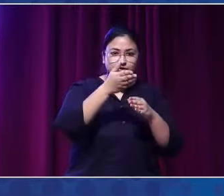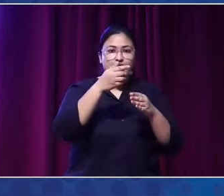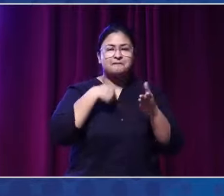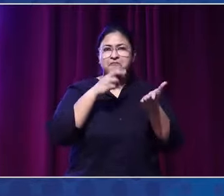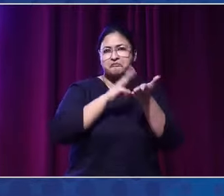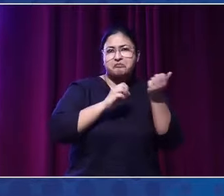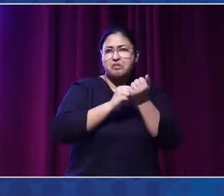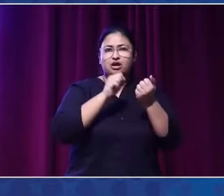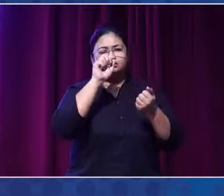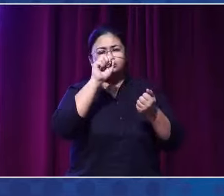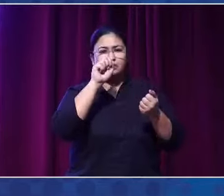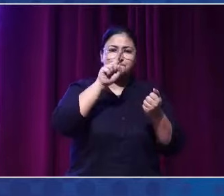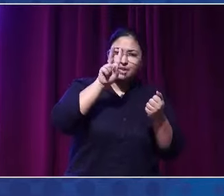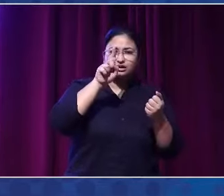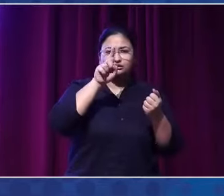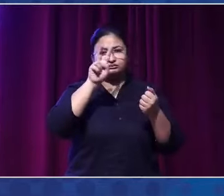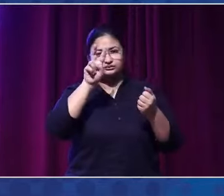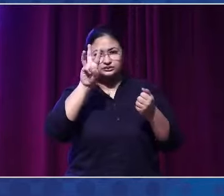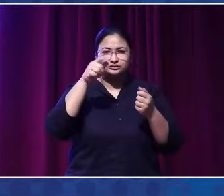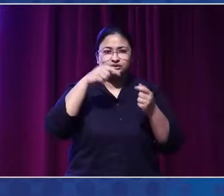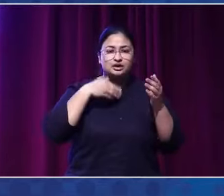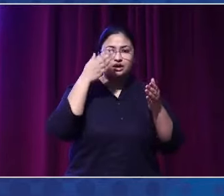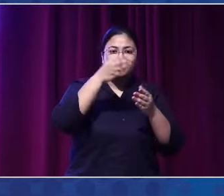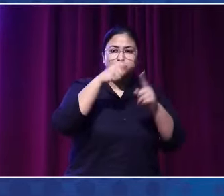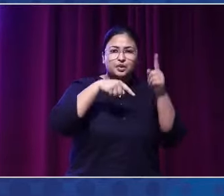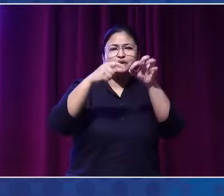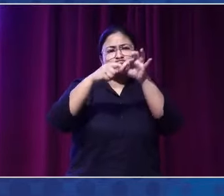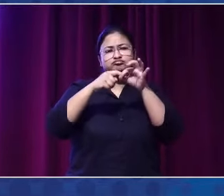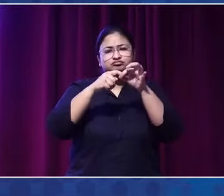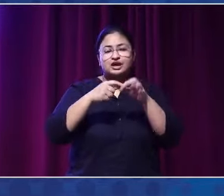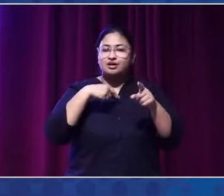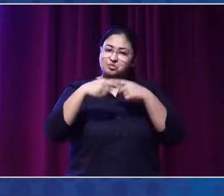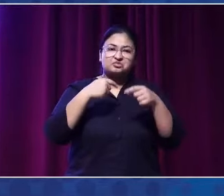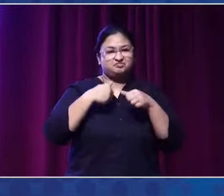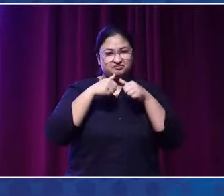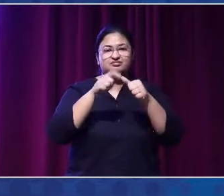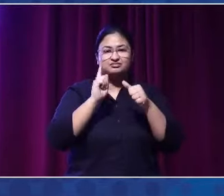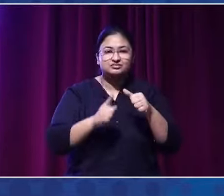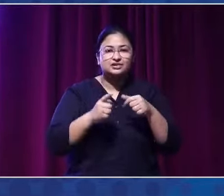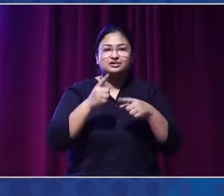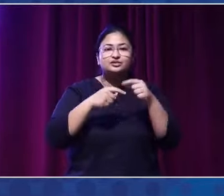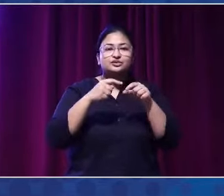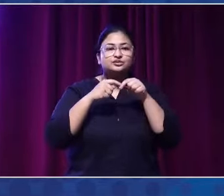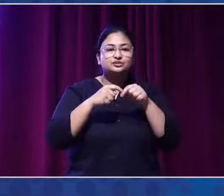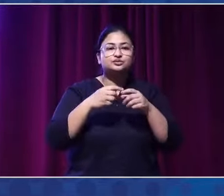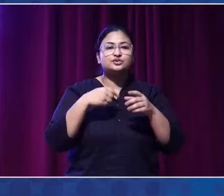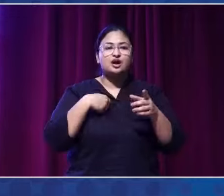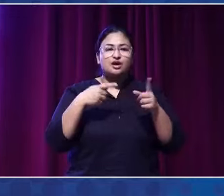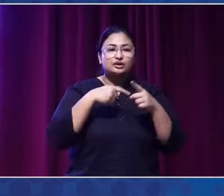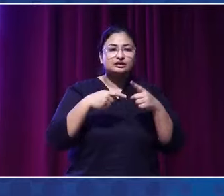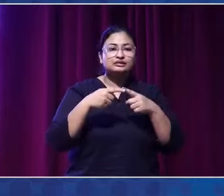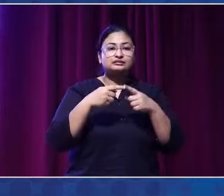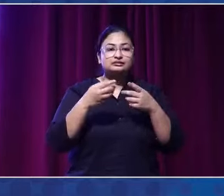मार्च 12-13 में, तो प्रश्न पूछे जा रहे थे हमसे, हर समय प्रश्नों का जवाब देना पड़ता है, कि आप साथ साथ क्यों नहीं करा रहे हैं, वो कब